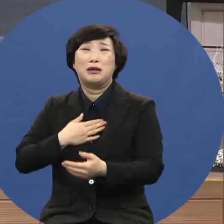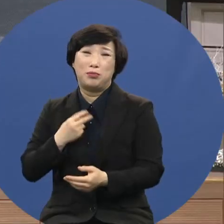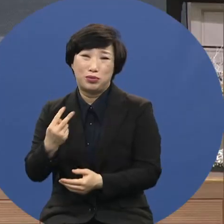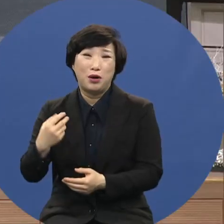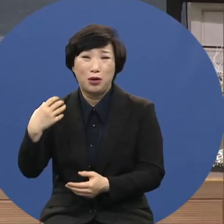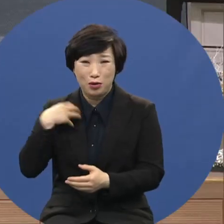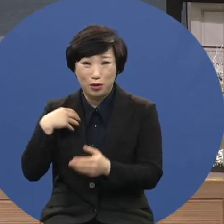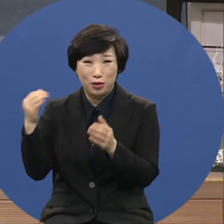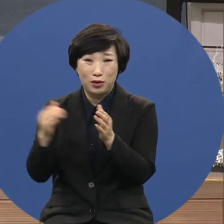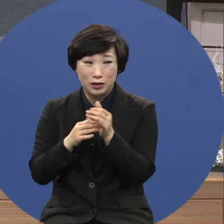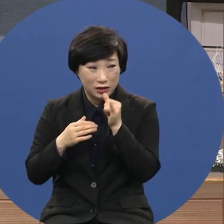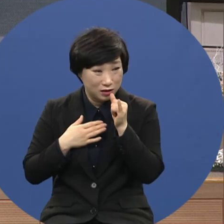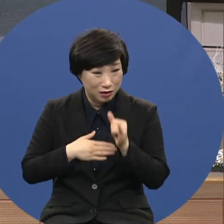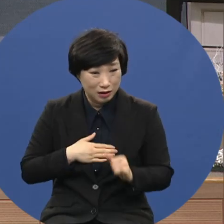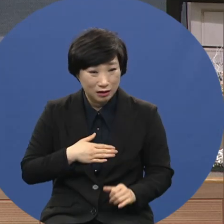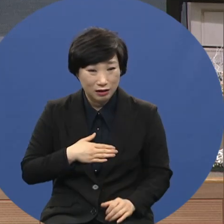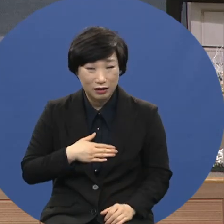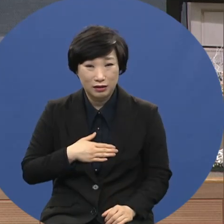아십니까?